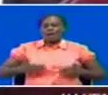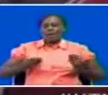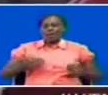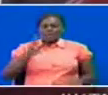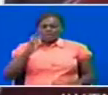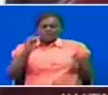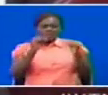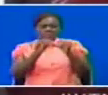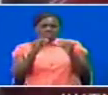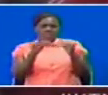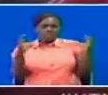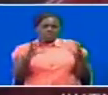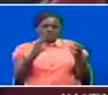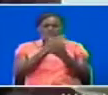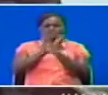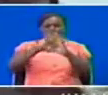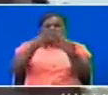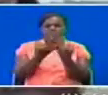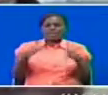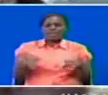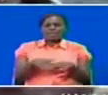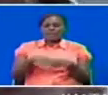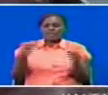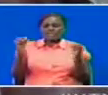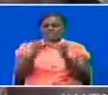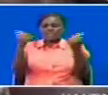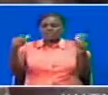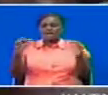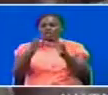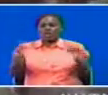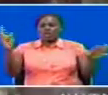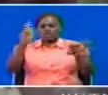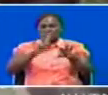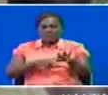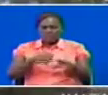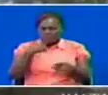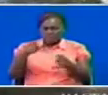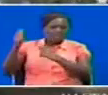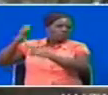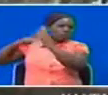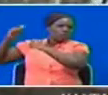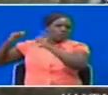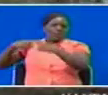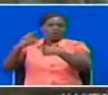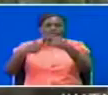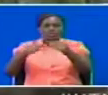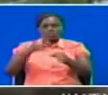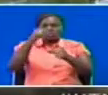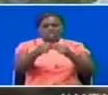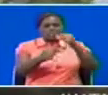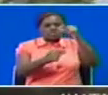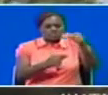waliweza kukutana na jamaa na marafiki waliokuwa hawajaonana kwa muda na kurai sherehe hizi kuendelezwa kwa kizazi kipya